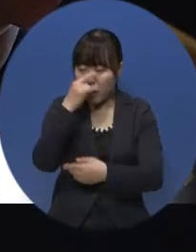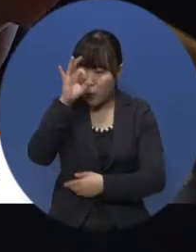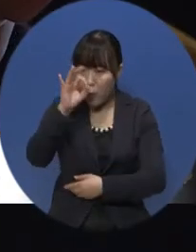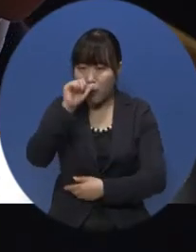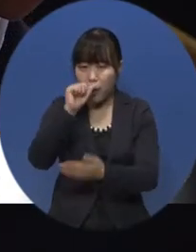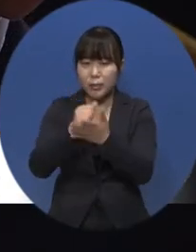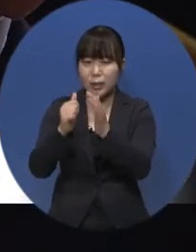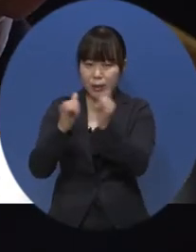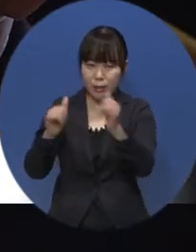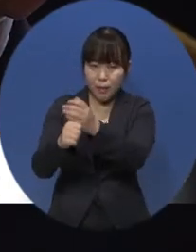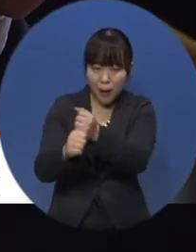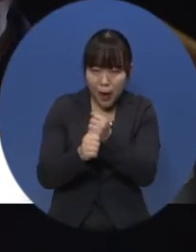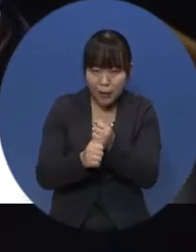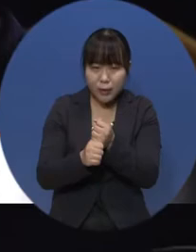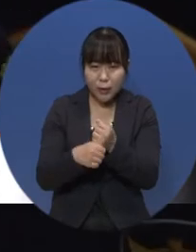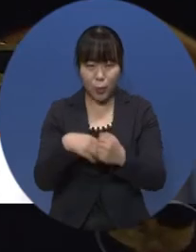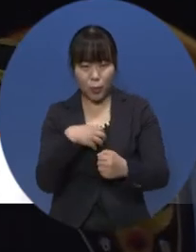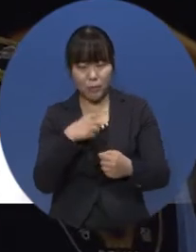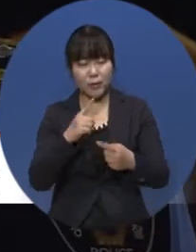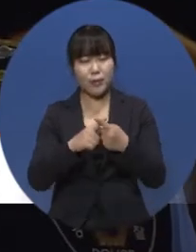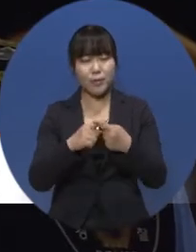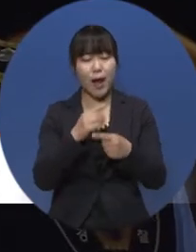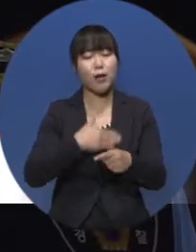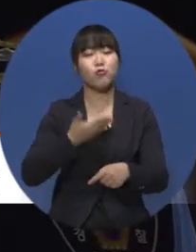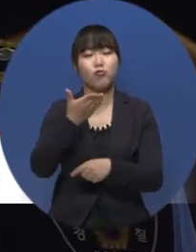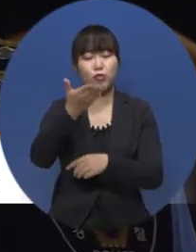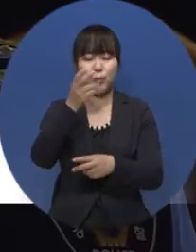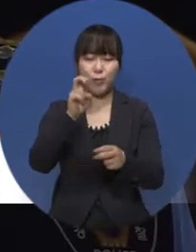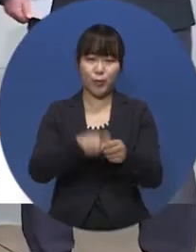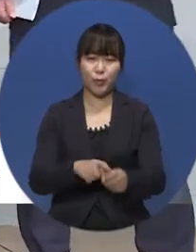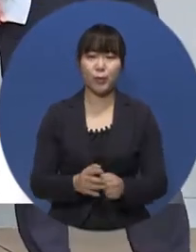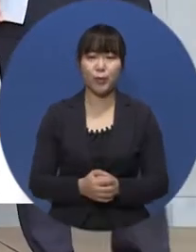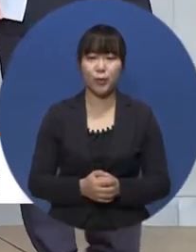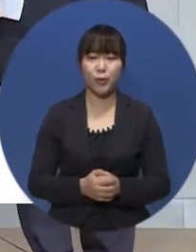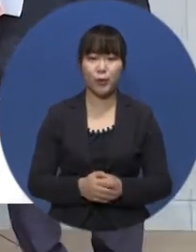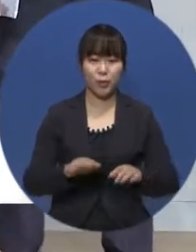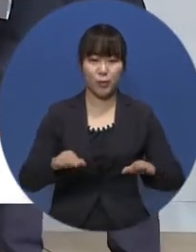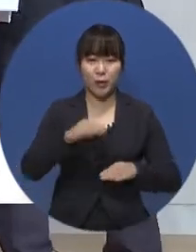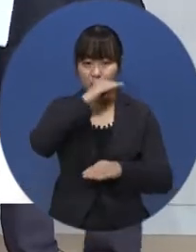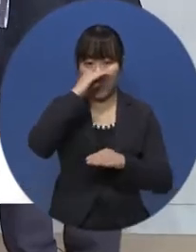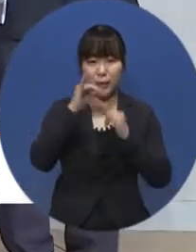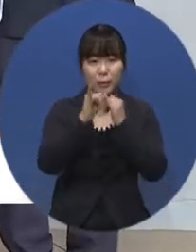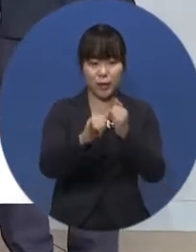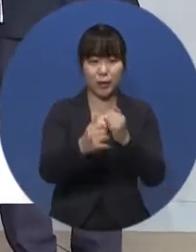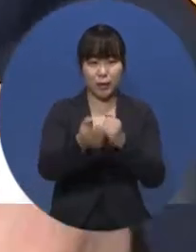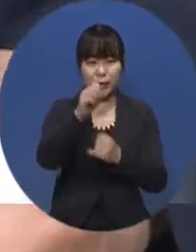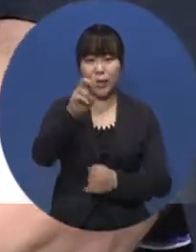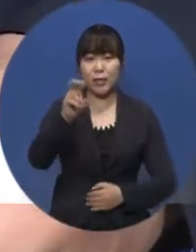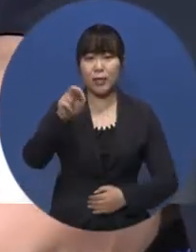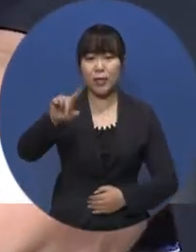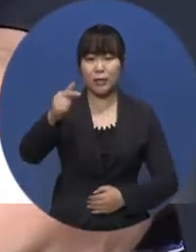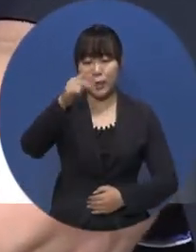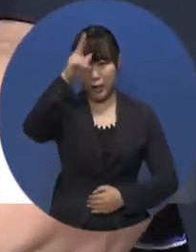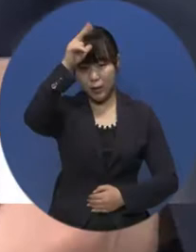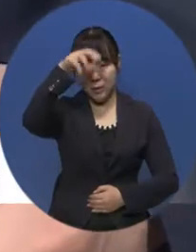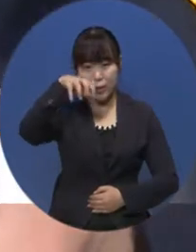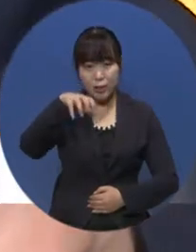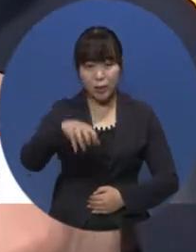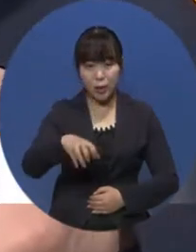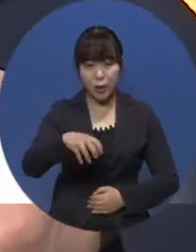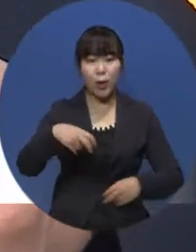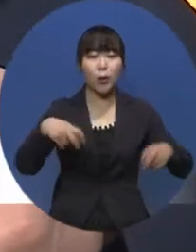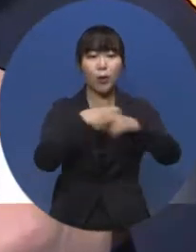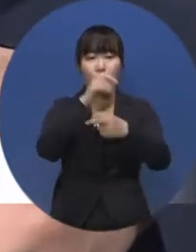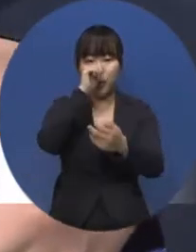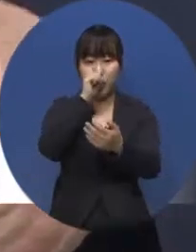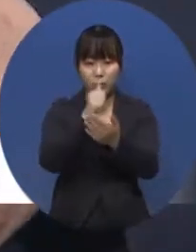검거된다는 경각심을 심어주기 위한 자리입니다. 올해 교통정의상을 수상한 양산경찰서